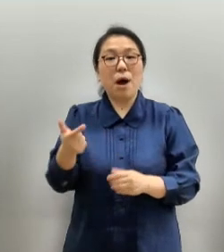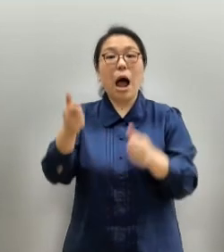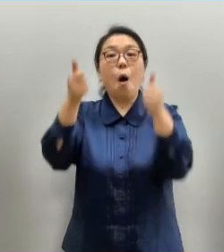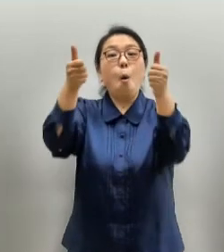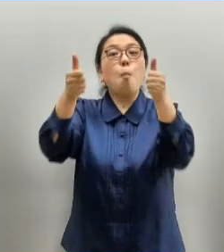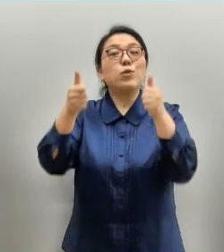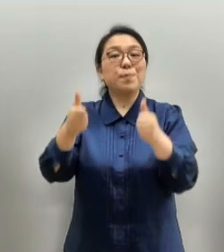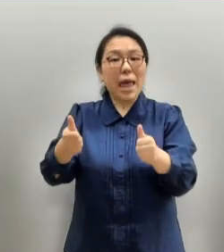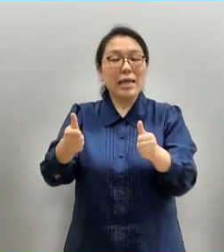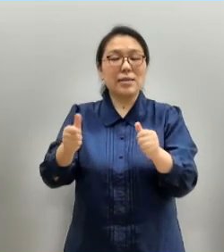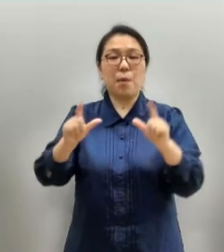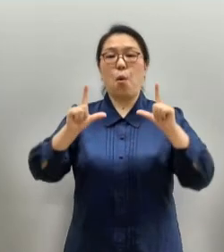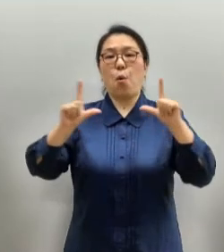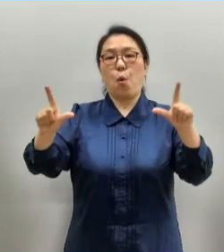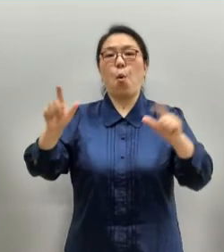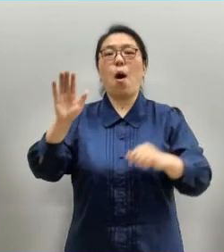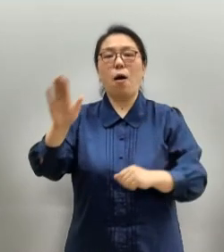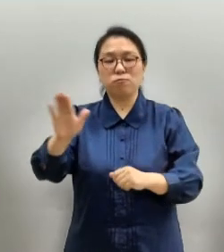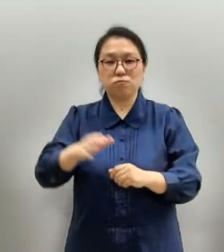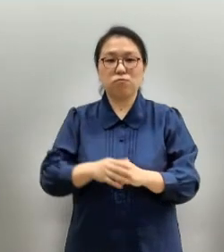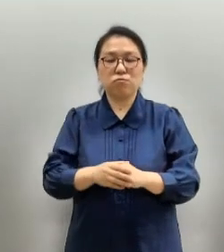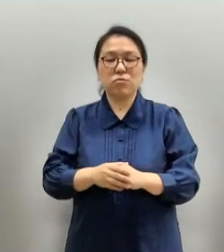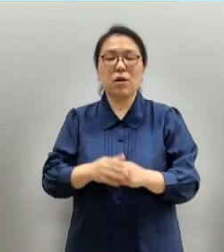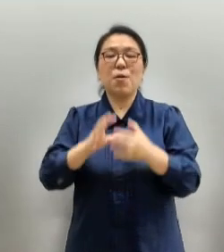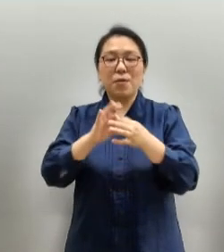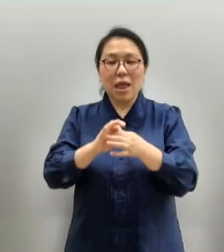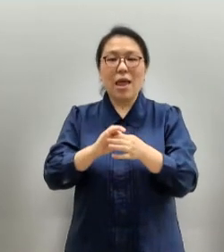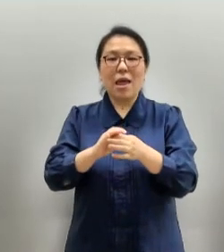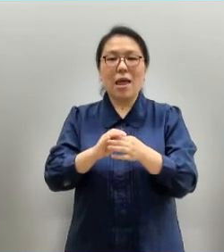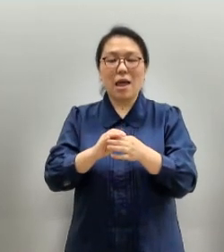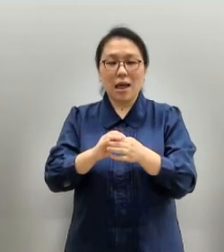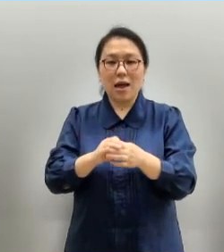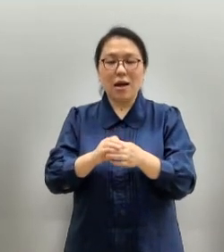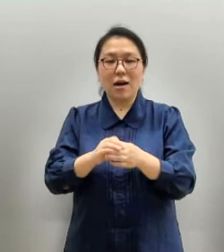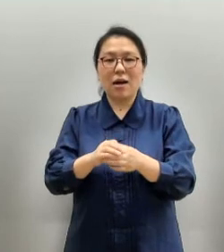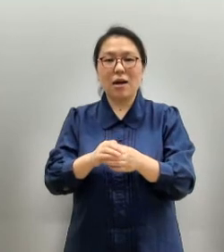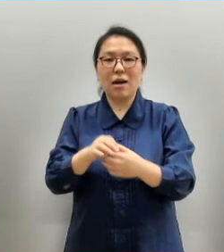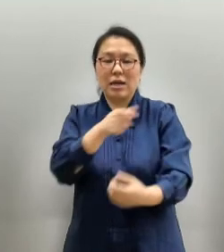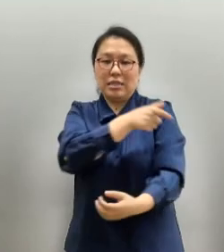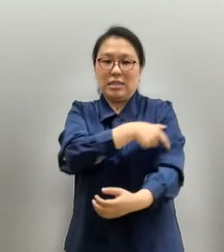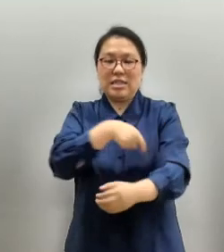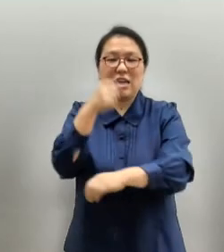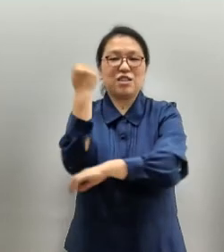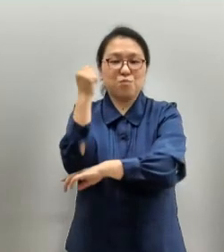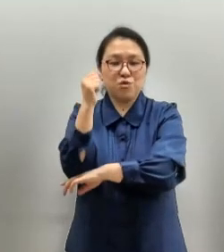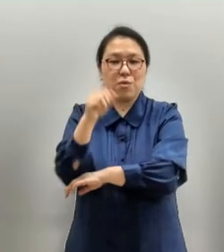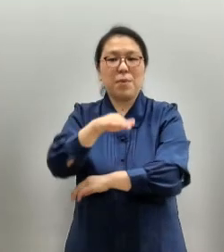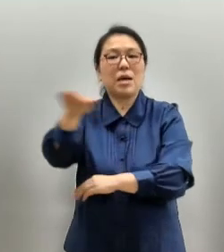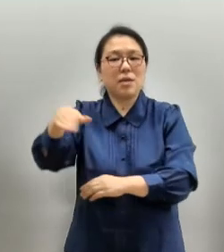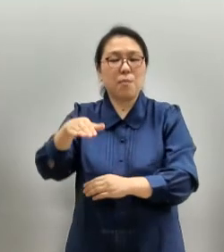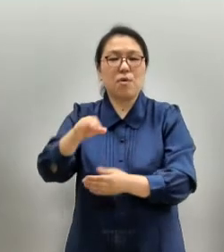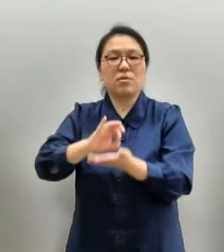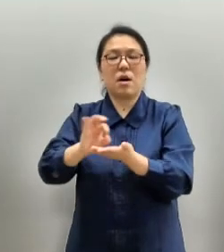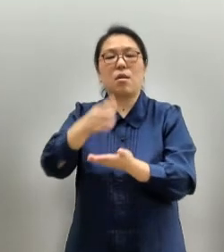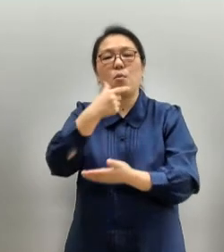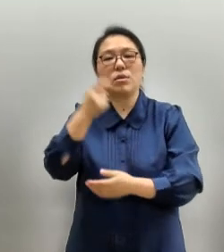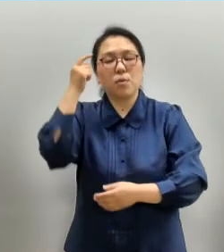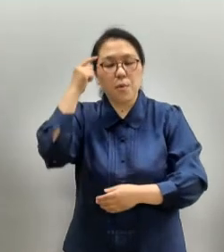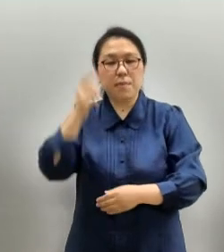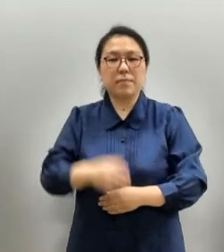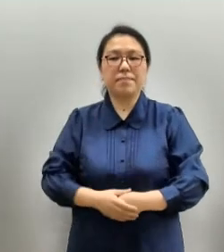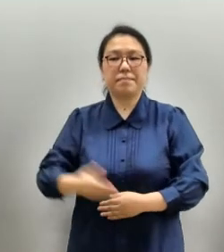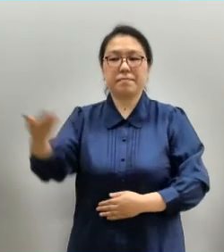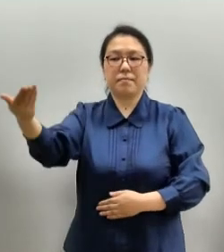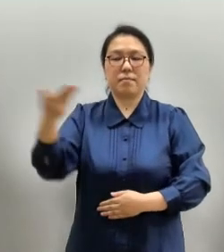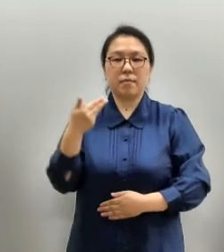きますけれども、そういったものをですね、報道の際にご活用いただければということでございます。 それは実名でですか、